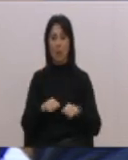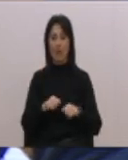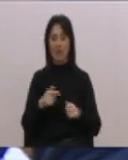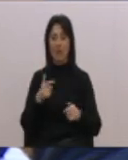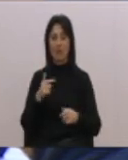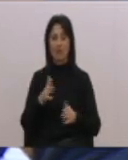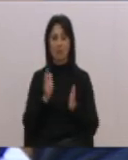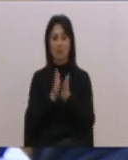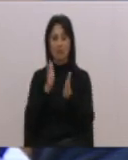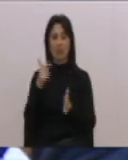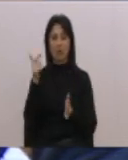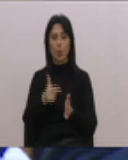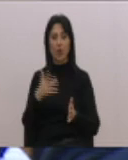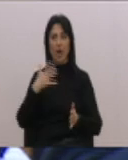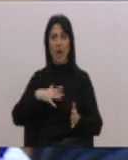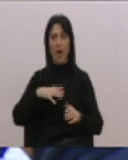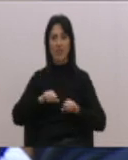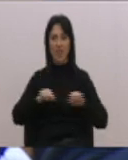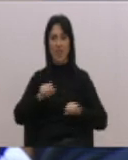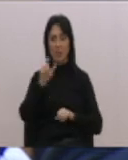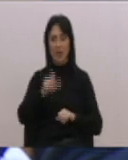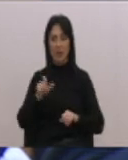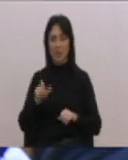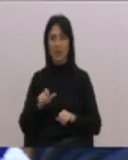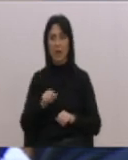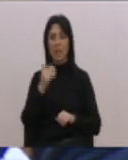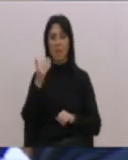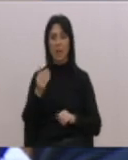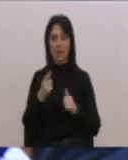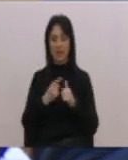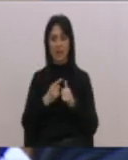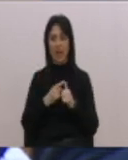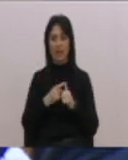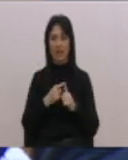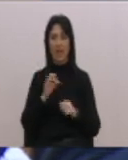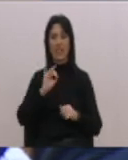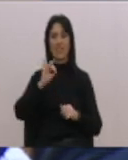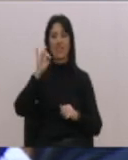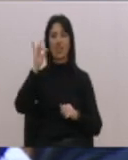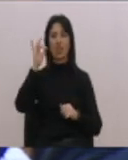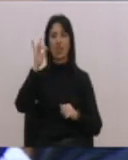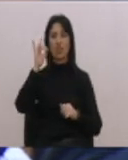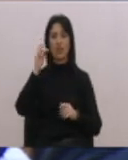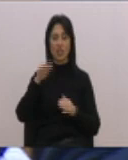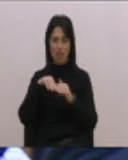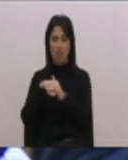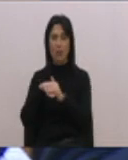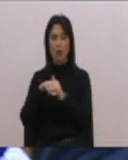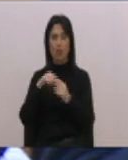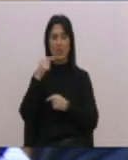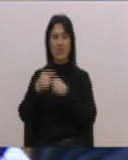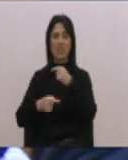შეურაცხყოფა მიაყენოთ ქართველ გმირებს. მათ სახელებს ისტორია შემოინახავს